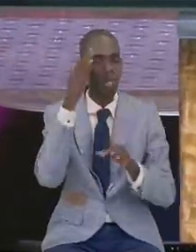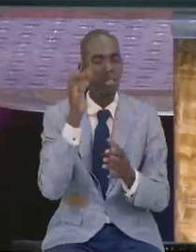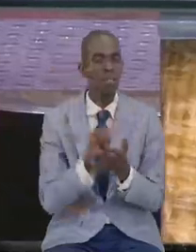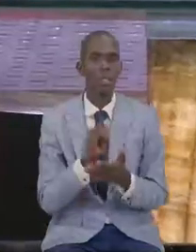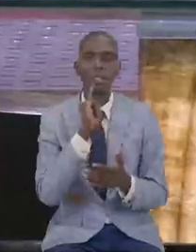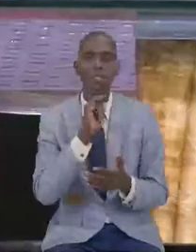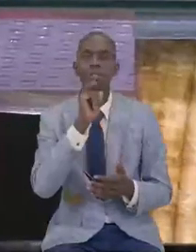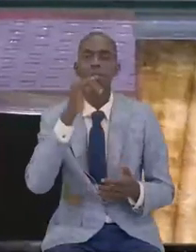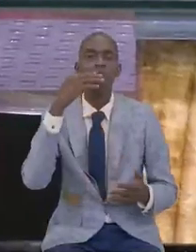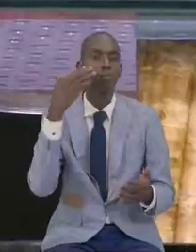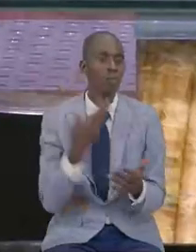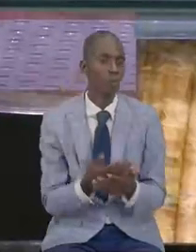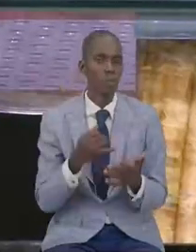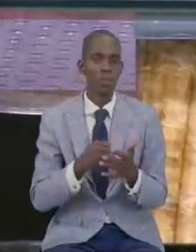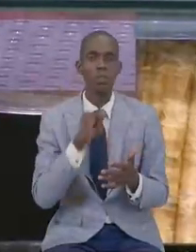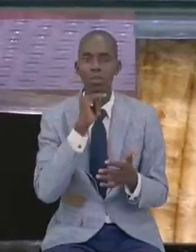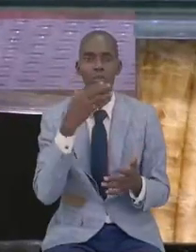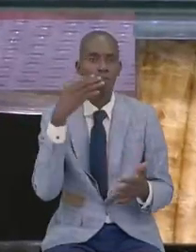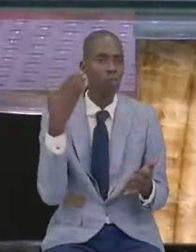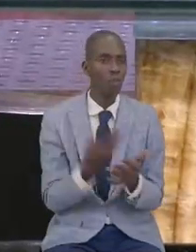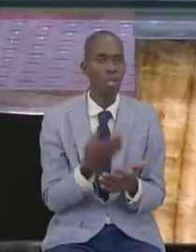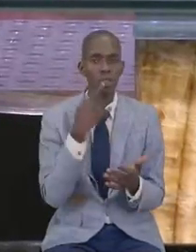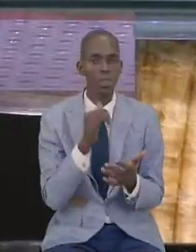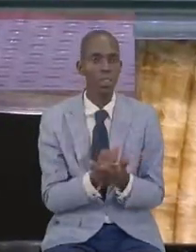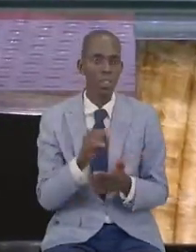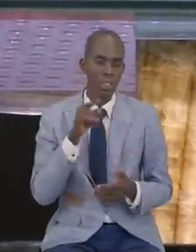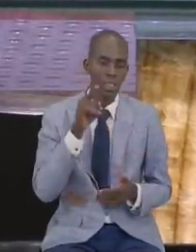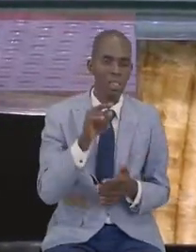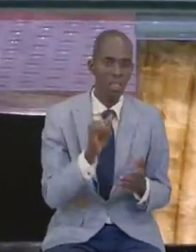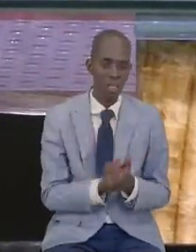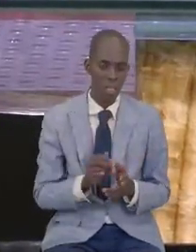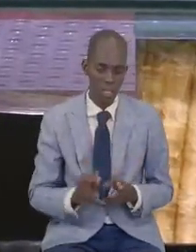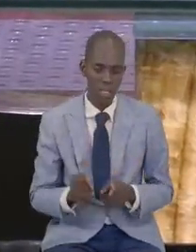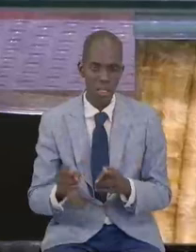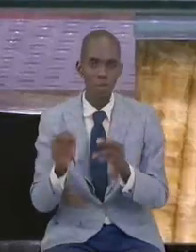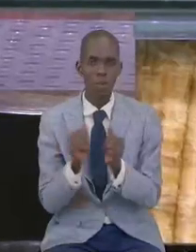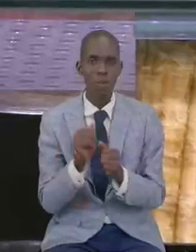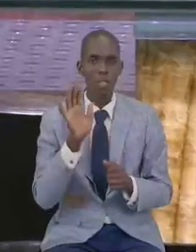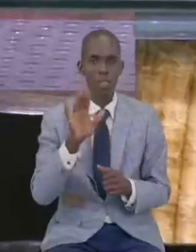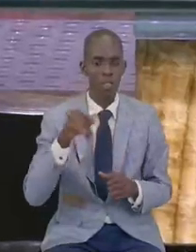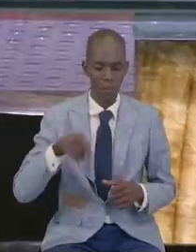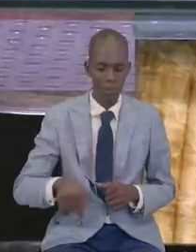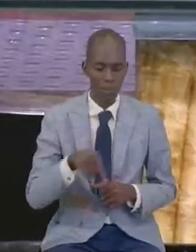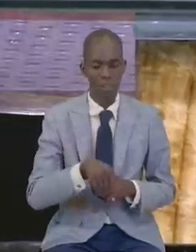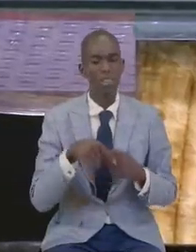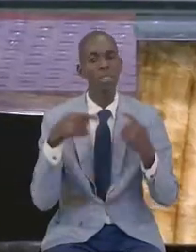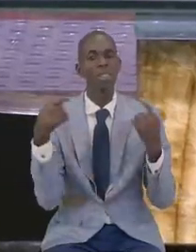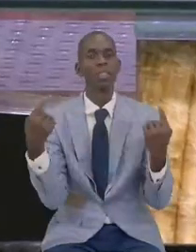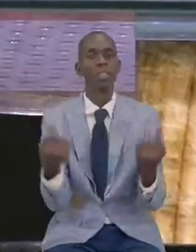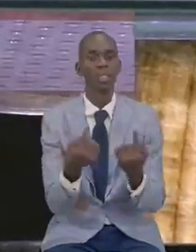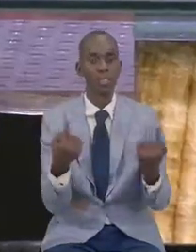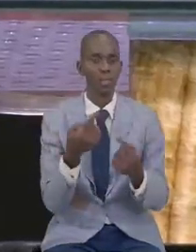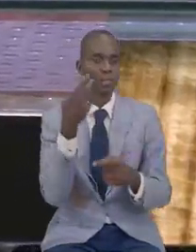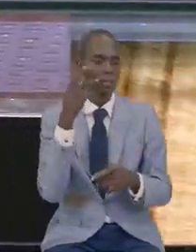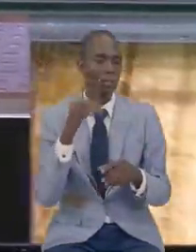expérientielle n'est bon pour personne. Le manque de science n'est bon pour personne. Et celui qui précipite ses pas tombe dans